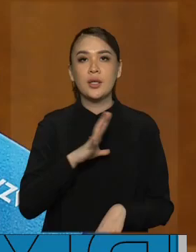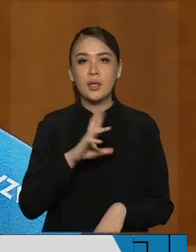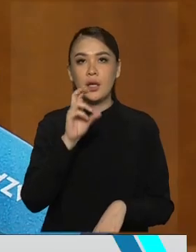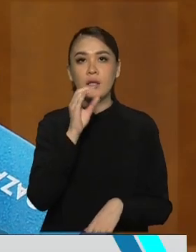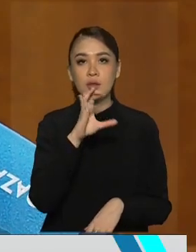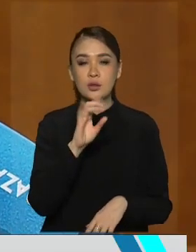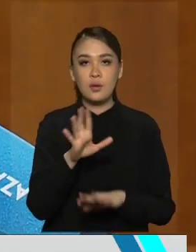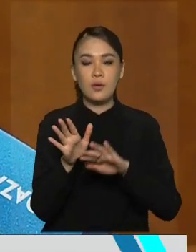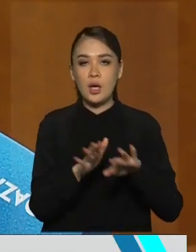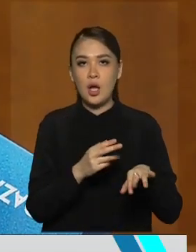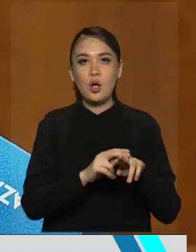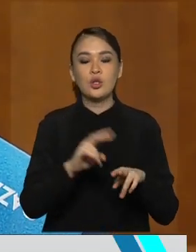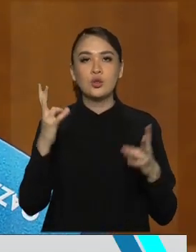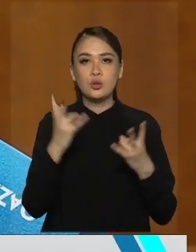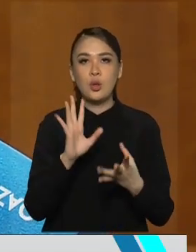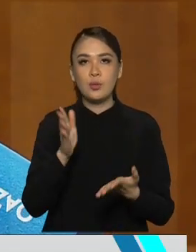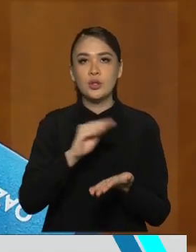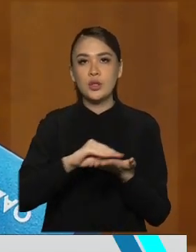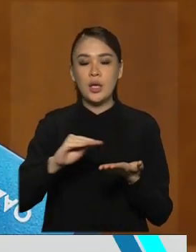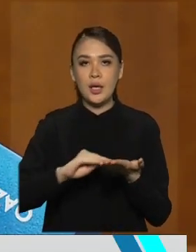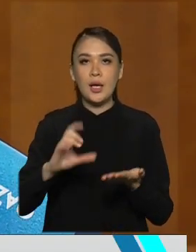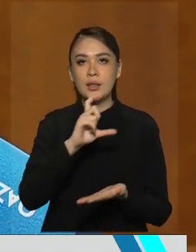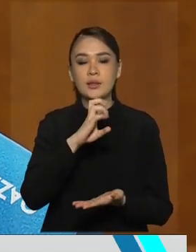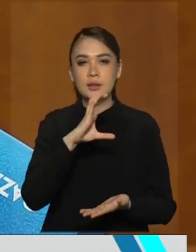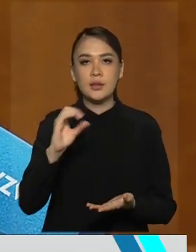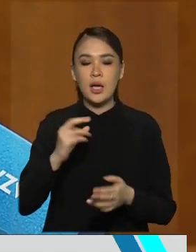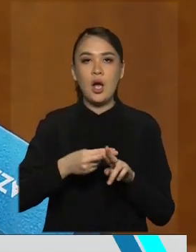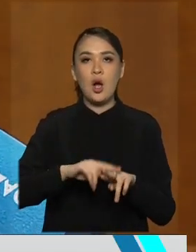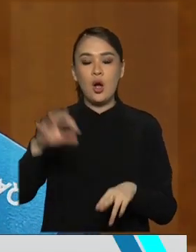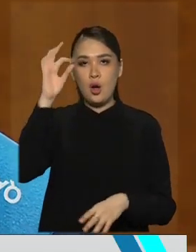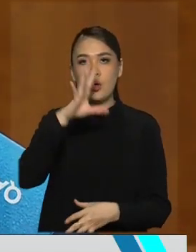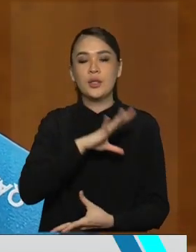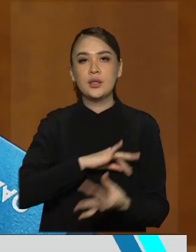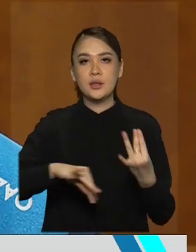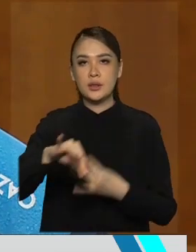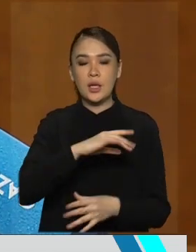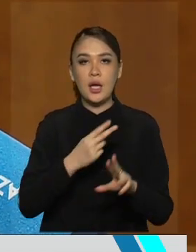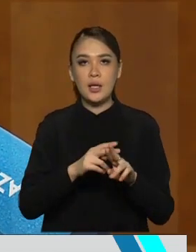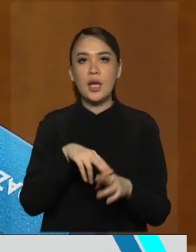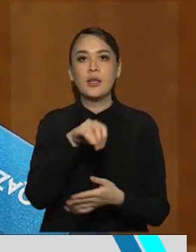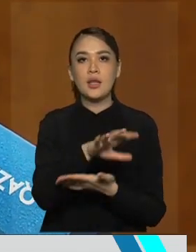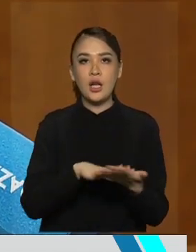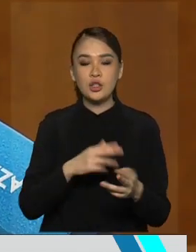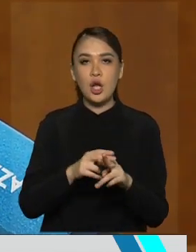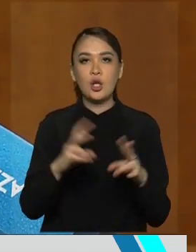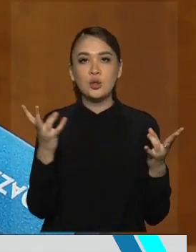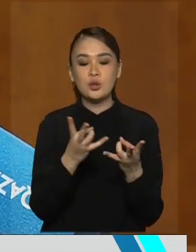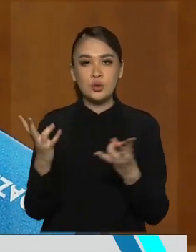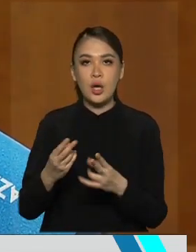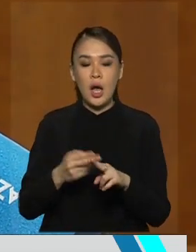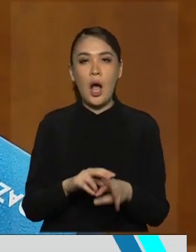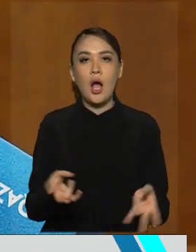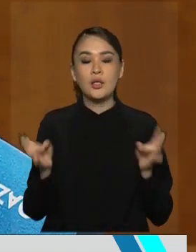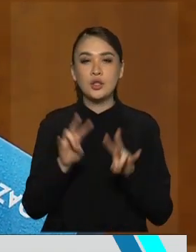будем требовать написания аналитического эссе на определенные темы. Дальше следующим требованием